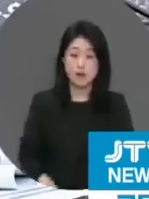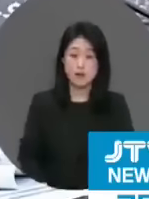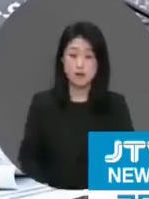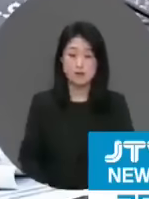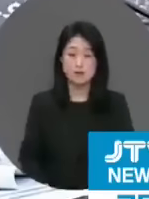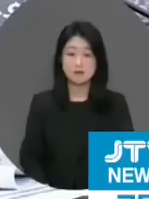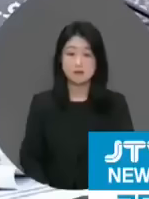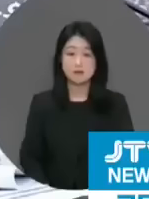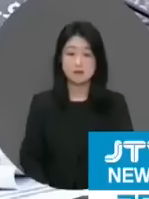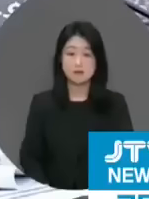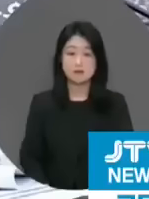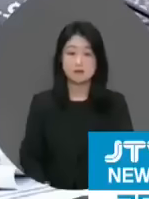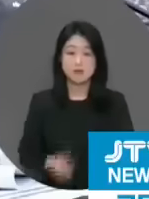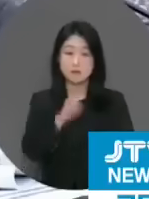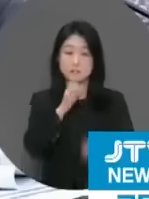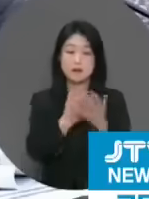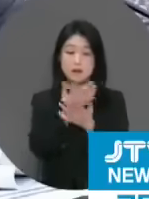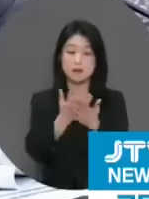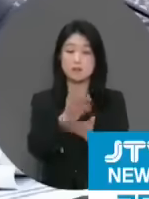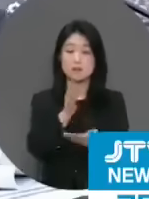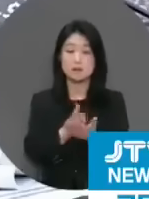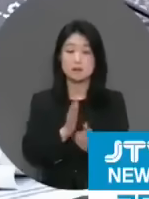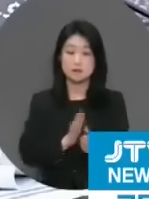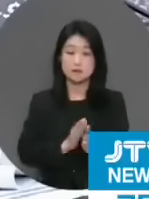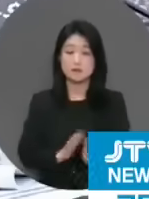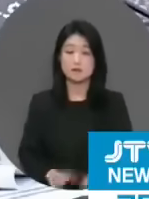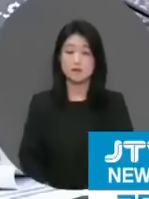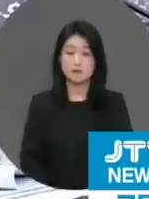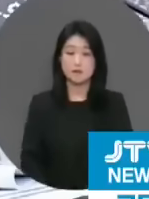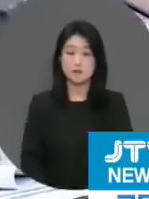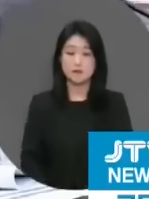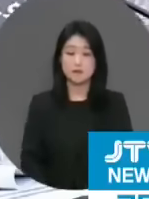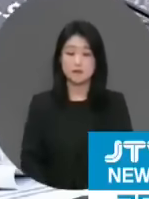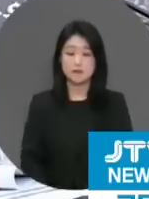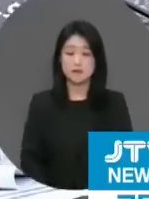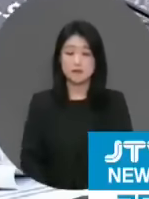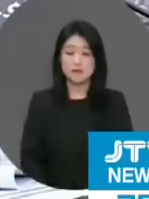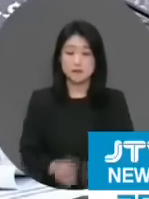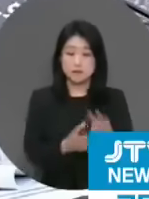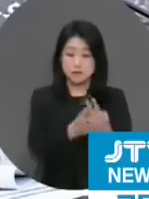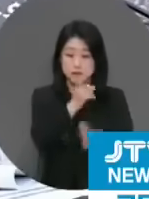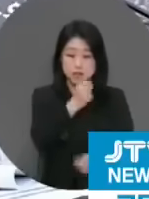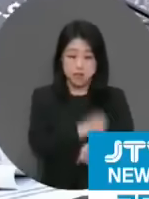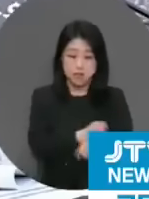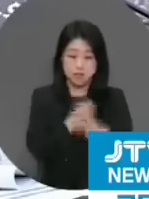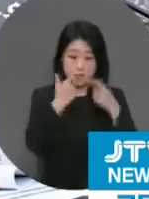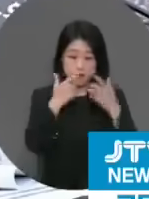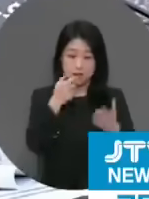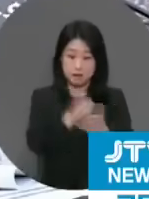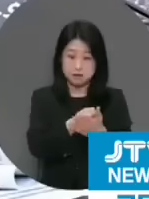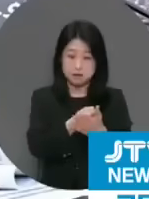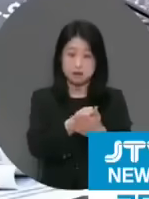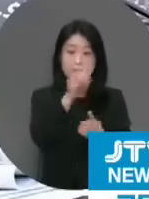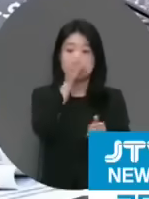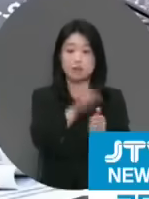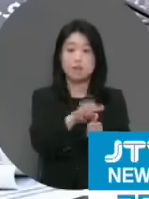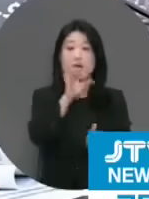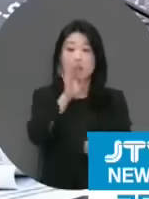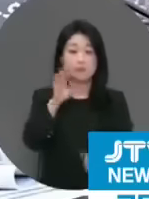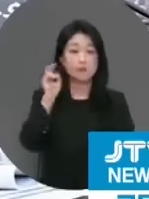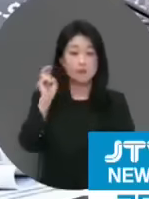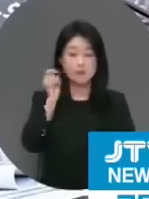때문에 그러니까 두루뭉실하게 넘기지 마시고 그거를 하면은 그걸 하겠다고 이 자리에서 얘기를 하면 임명이 안